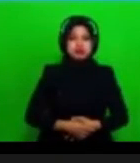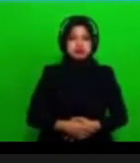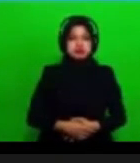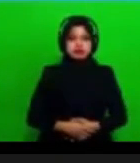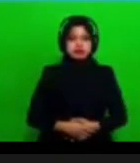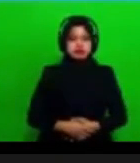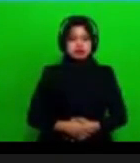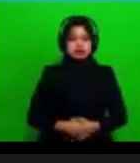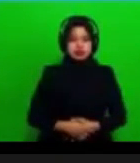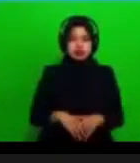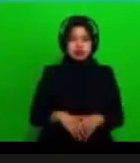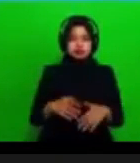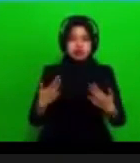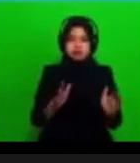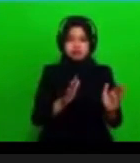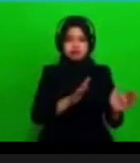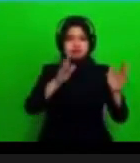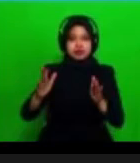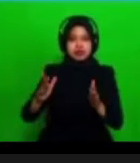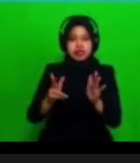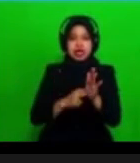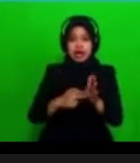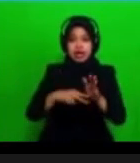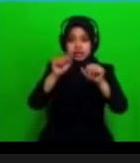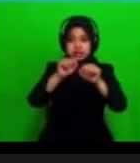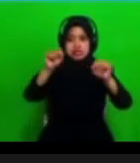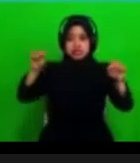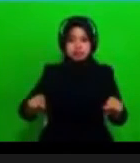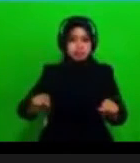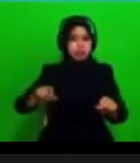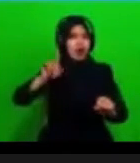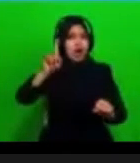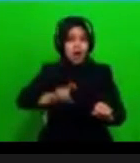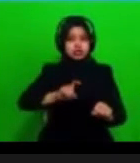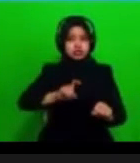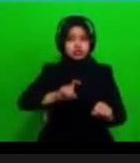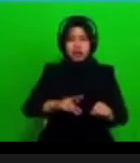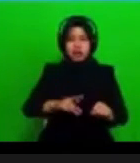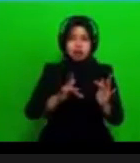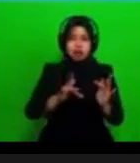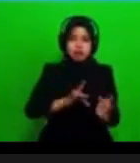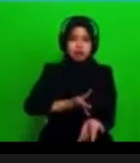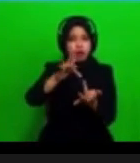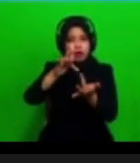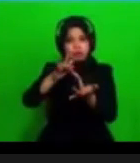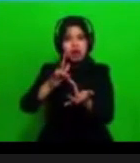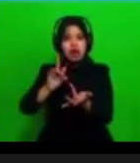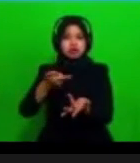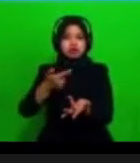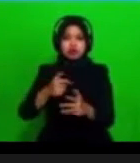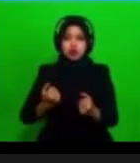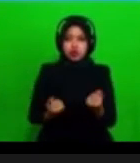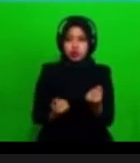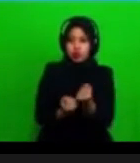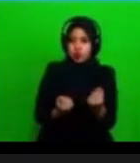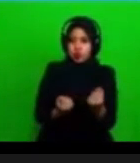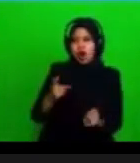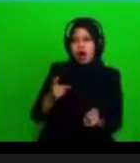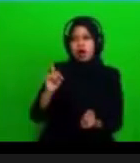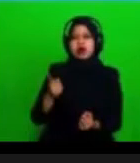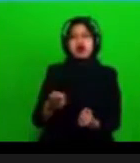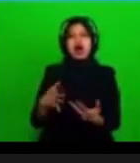rubah. Kemudian sistem penilaian ini juga harus bersifat formatif ya, mendukung,